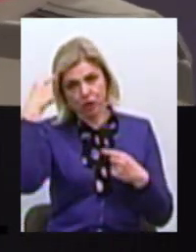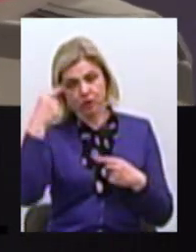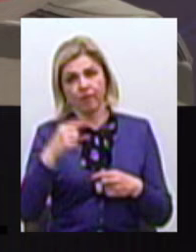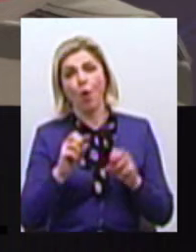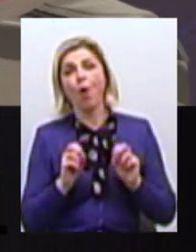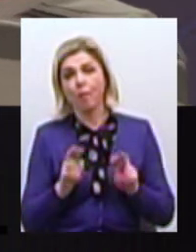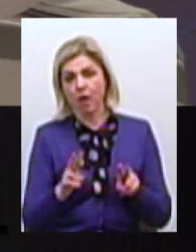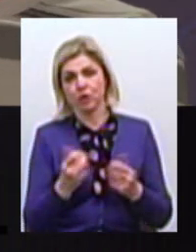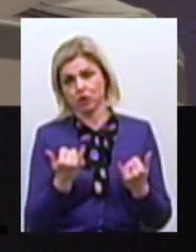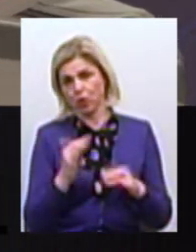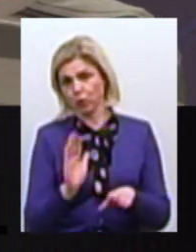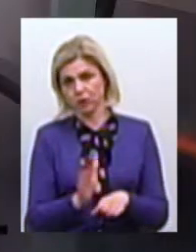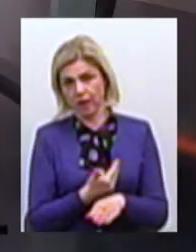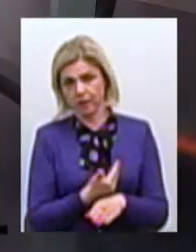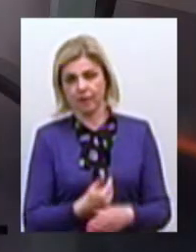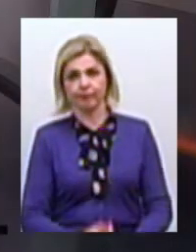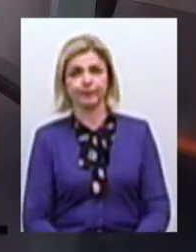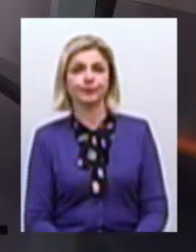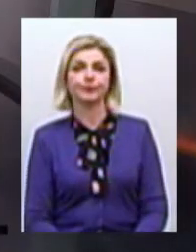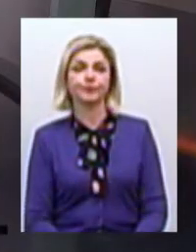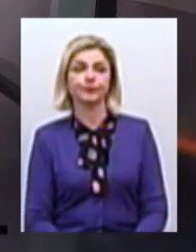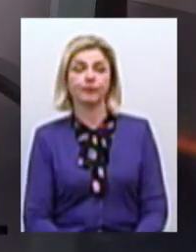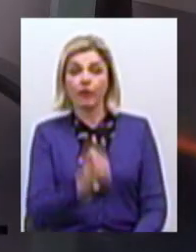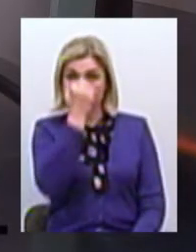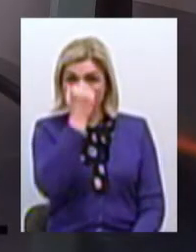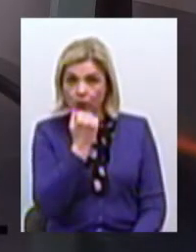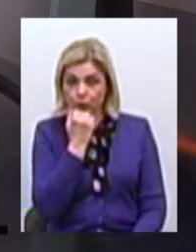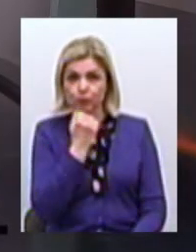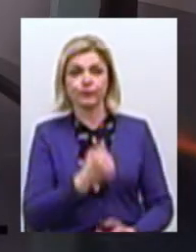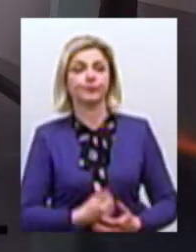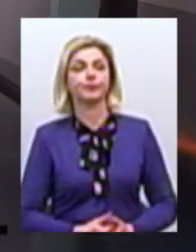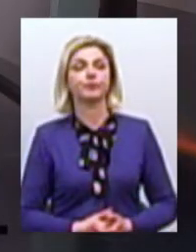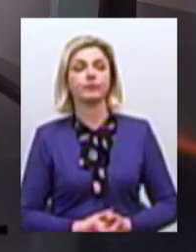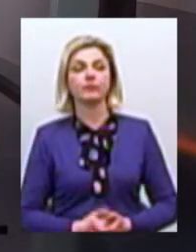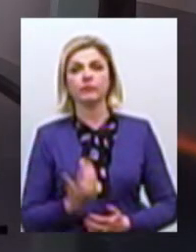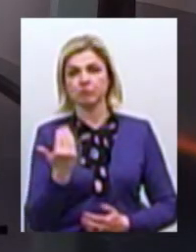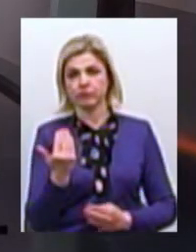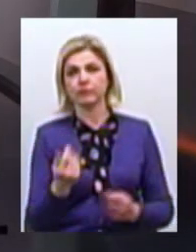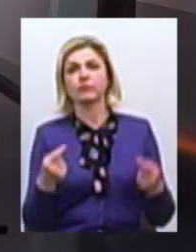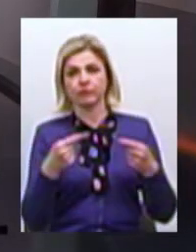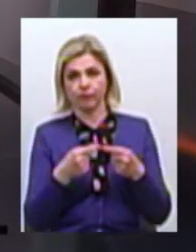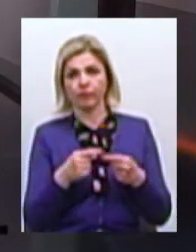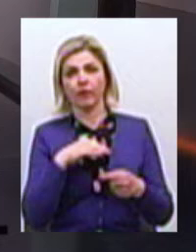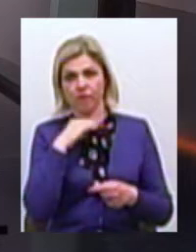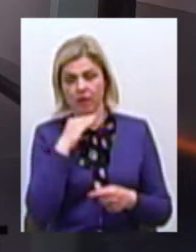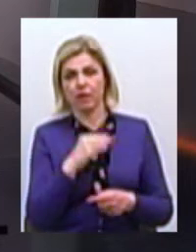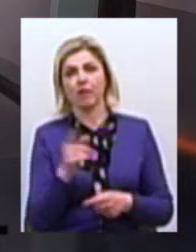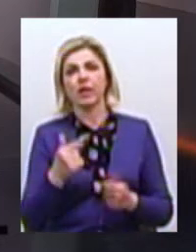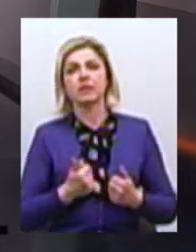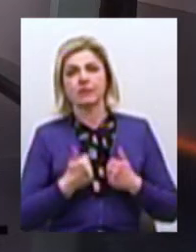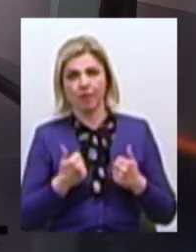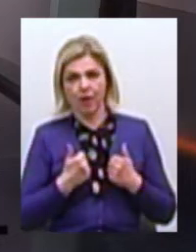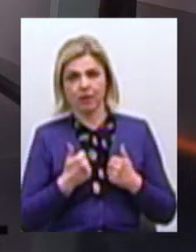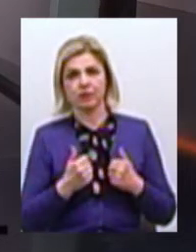устранена. Дякую. Ви вклалися. Бачу, що ви, в принципі, намагалися більше